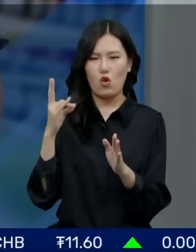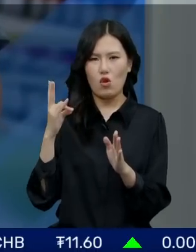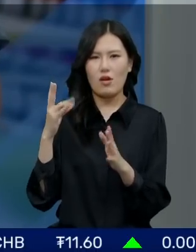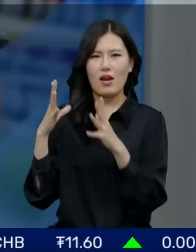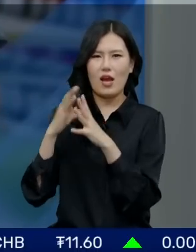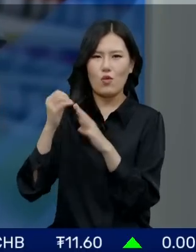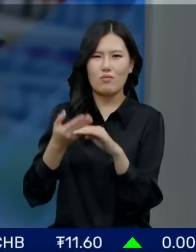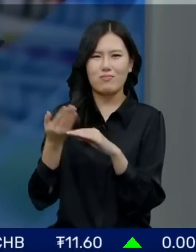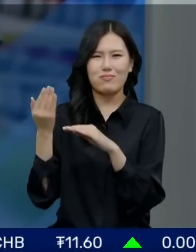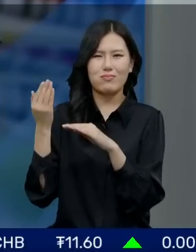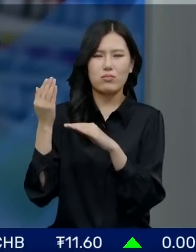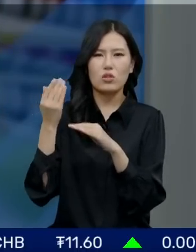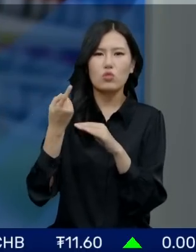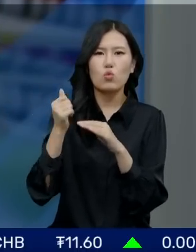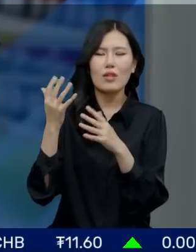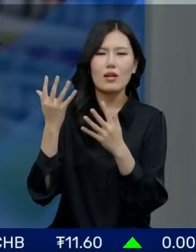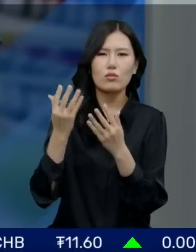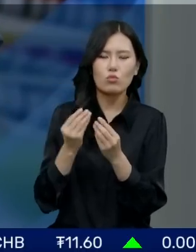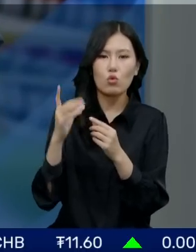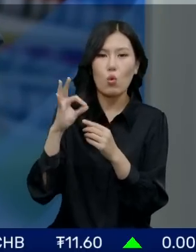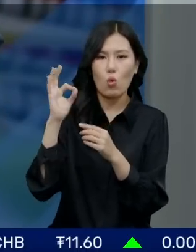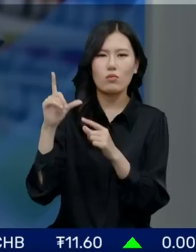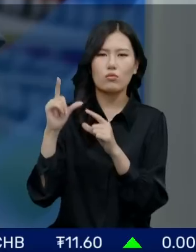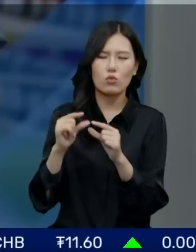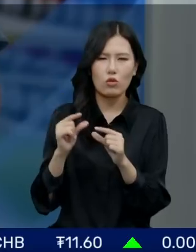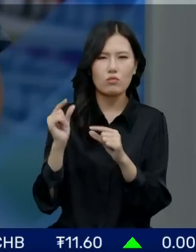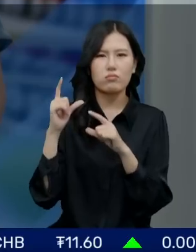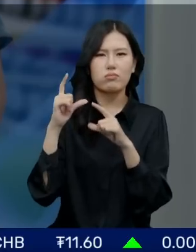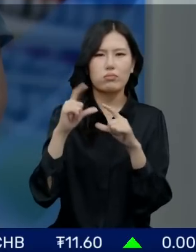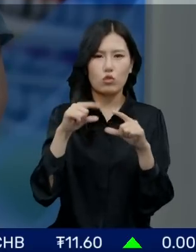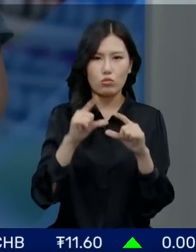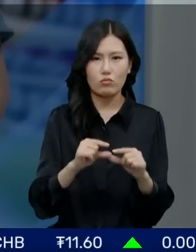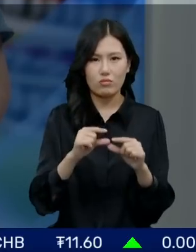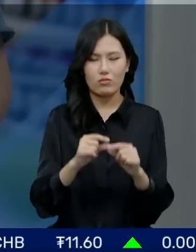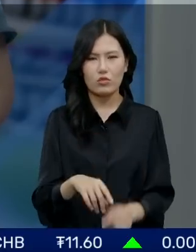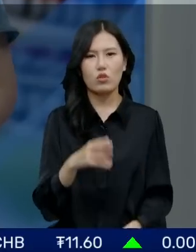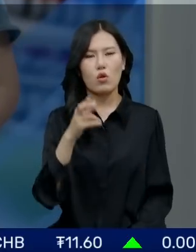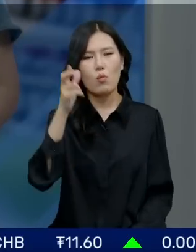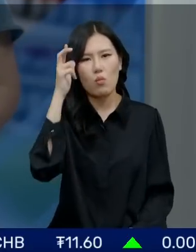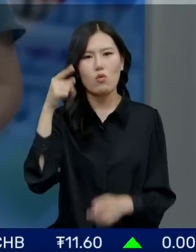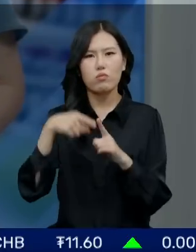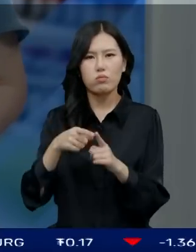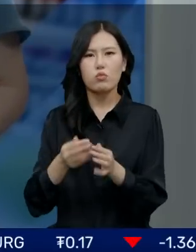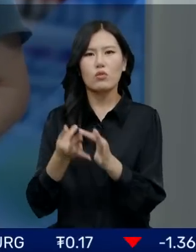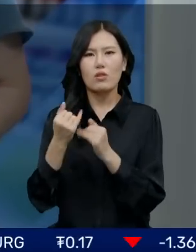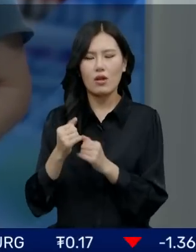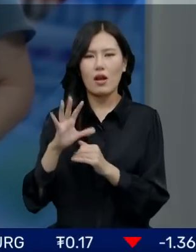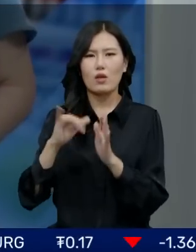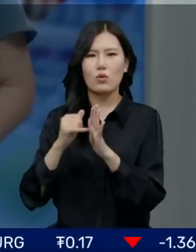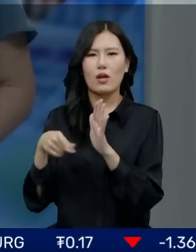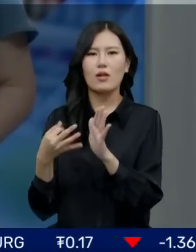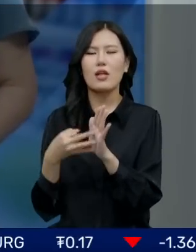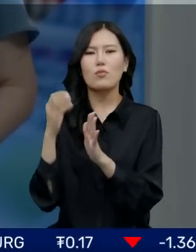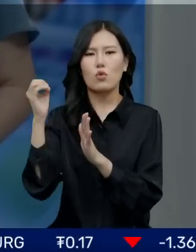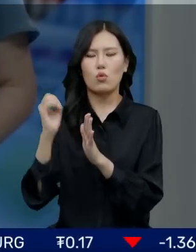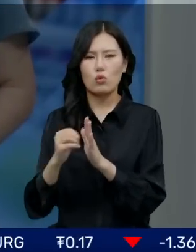дардаг хүнсний бараа, ундаа усны бүлгийн үн дүнгээрээ 14.7%, мөн боловсролын үйлчилгээний үн 16.8%-аар